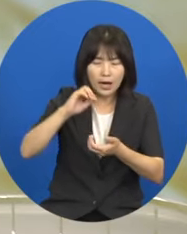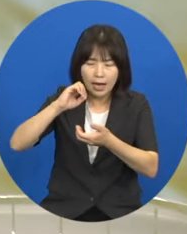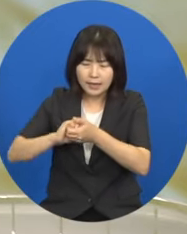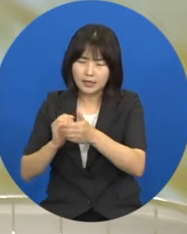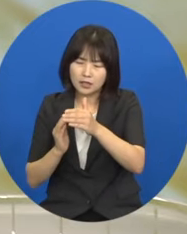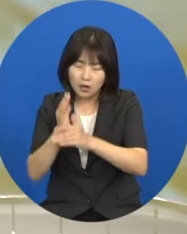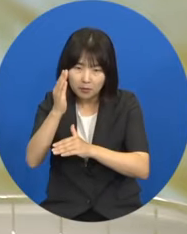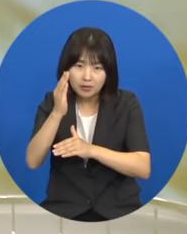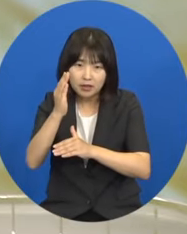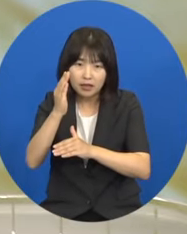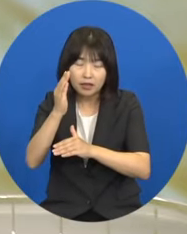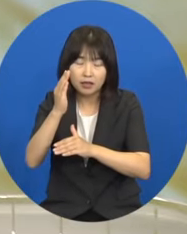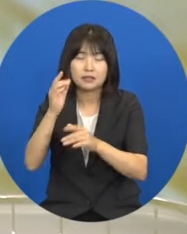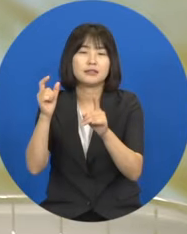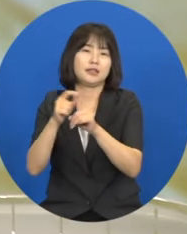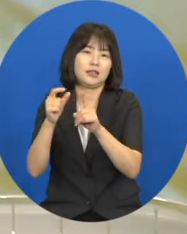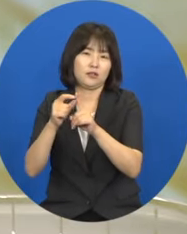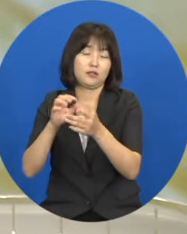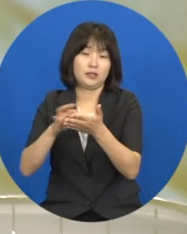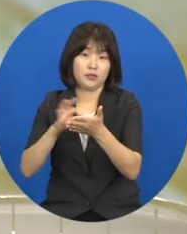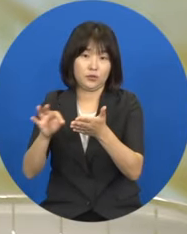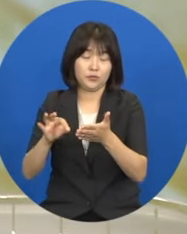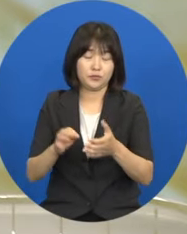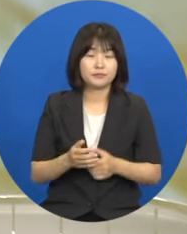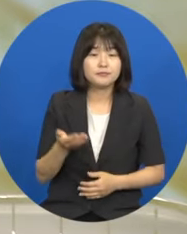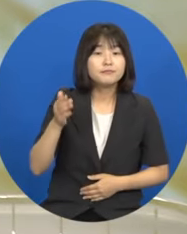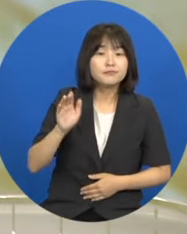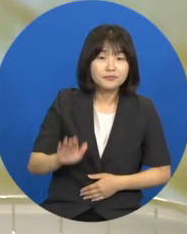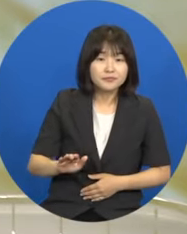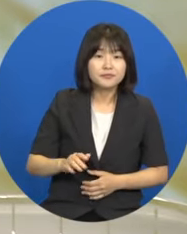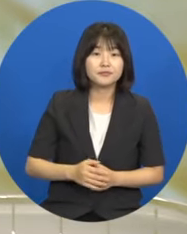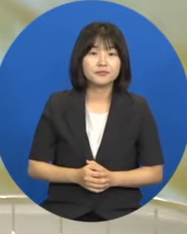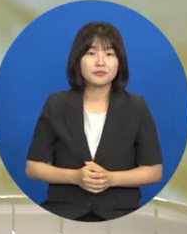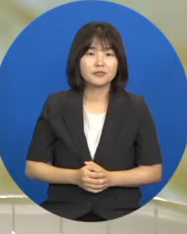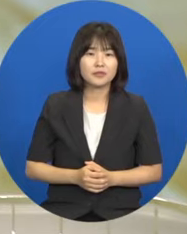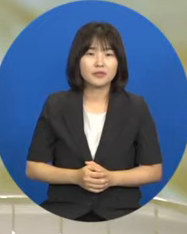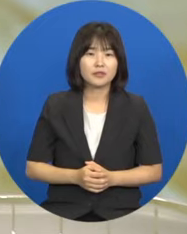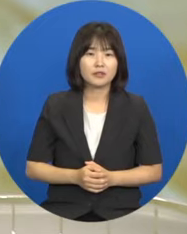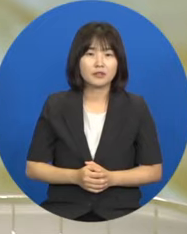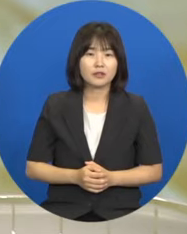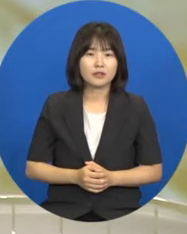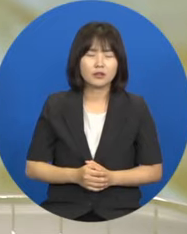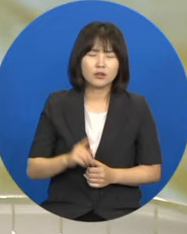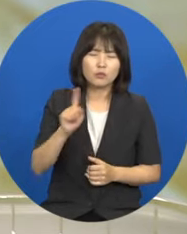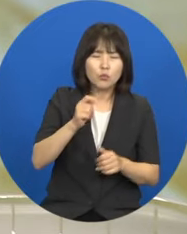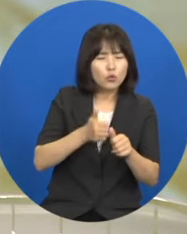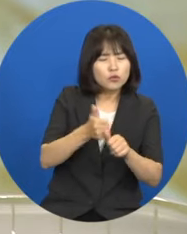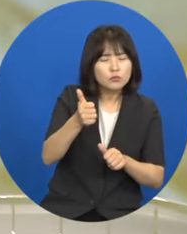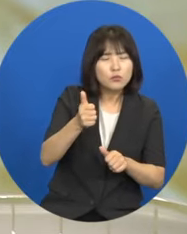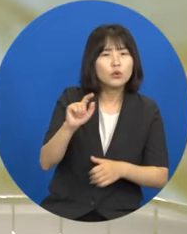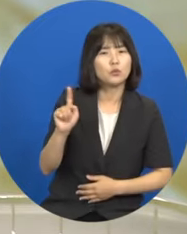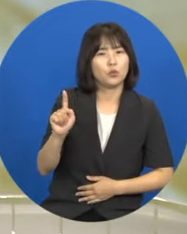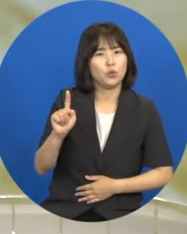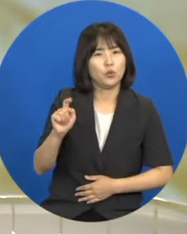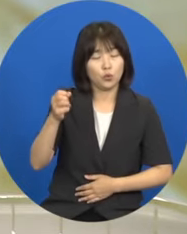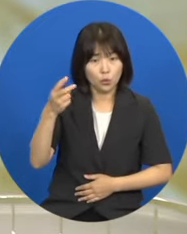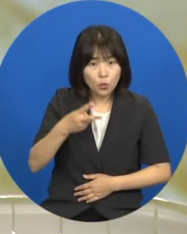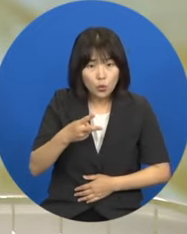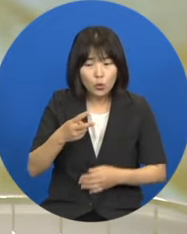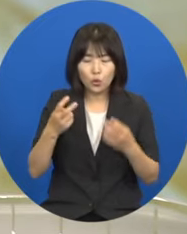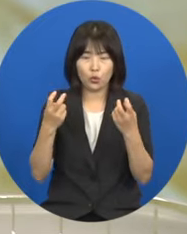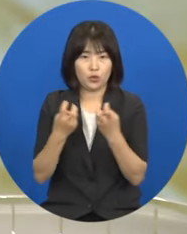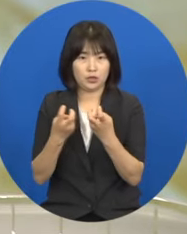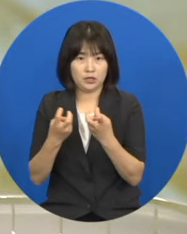때 초월이라는 단어를 사용합니다. 그런데 무엇을 극복한다는 걸까요? 그리고